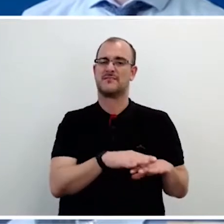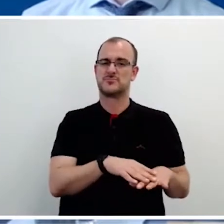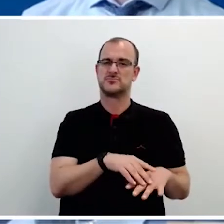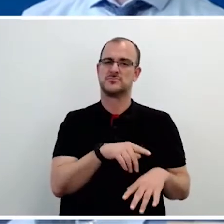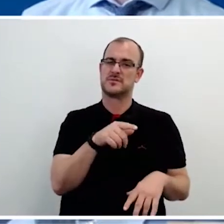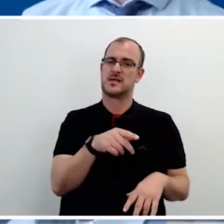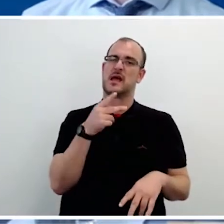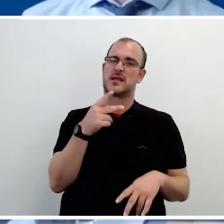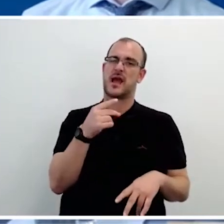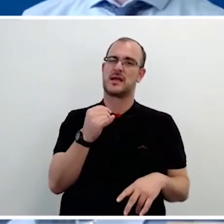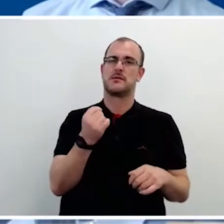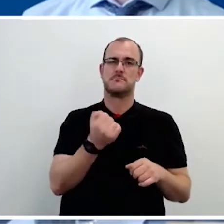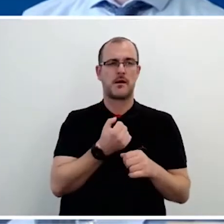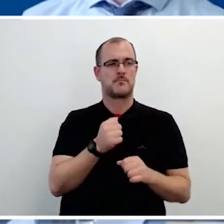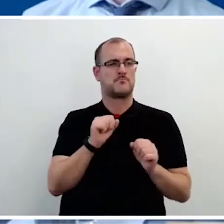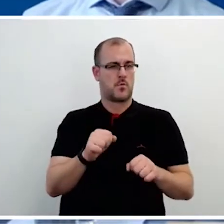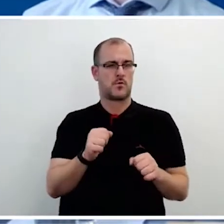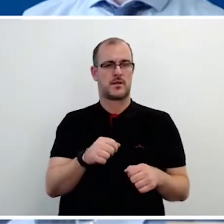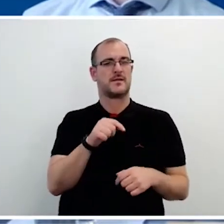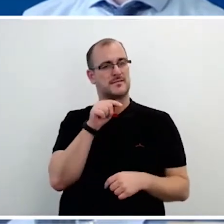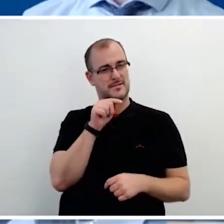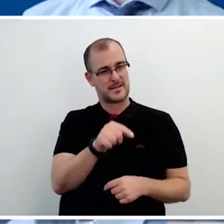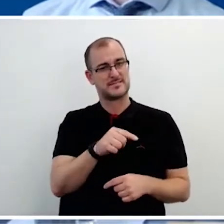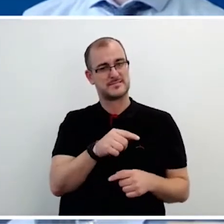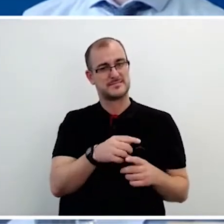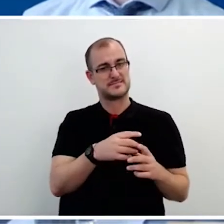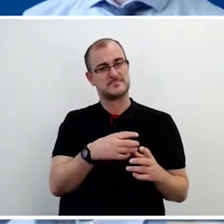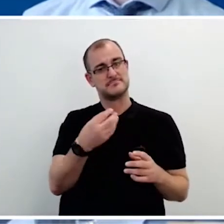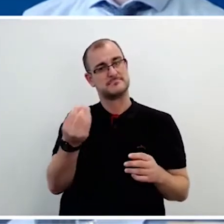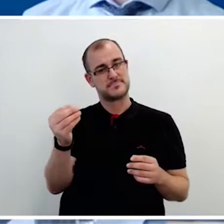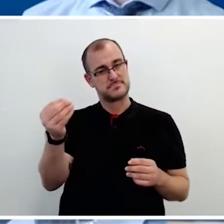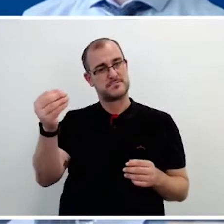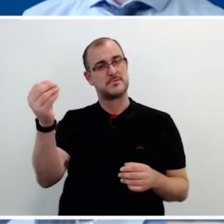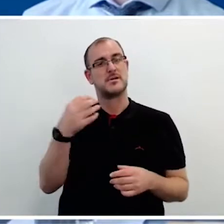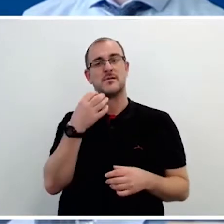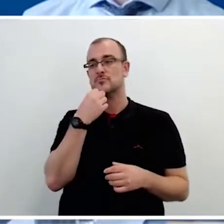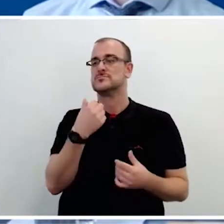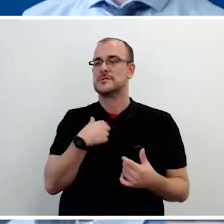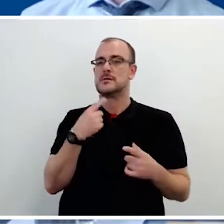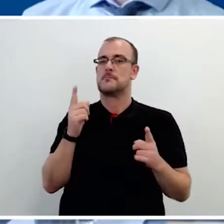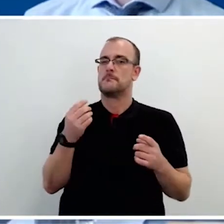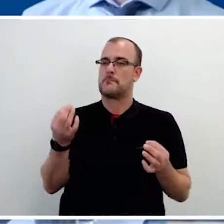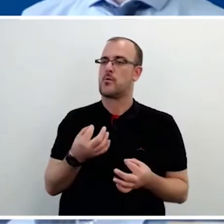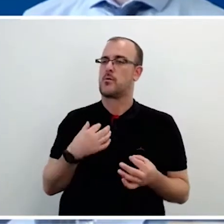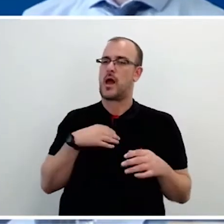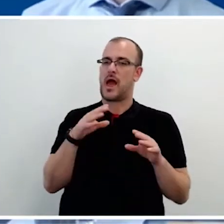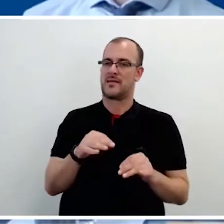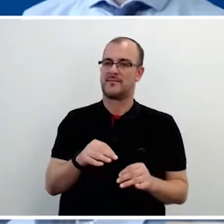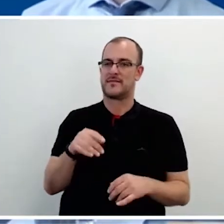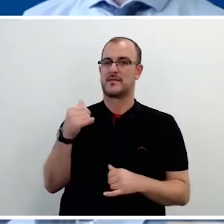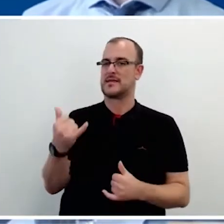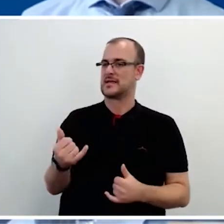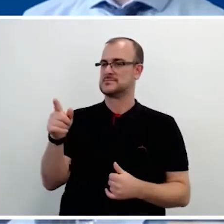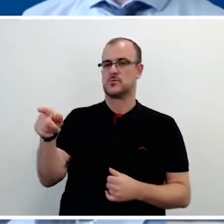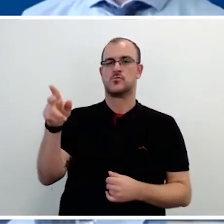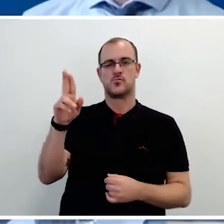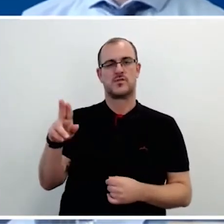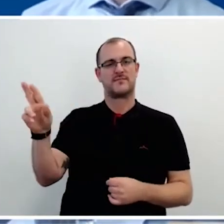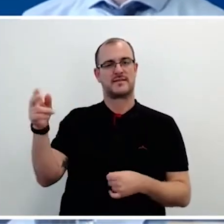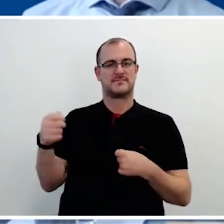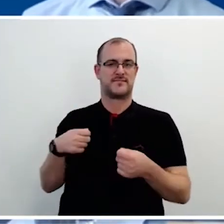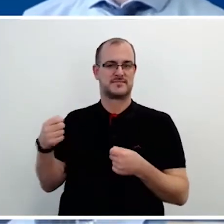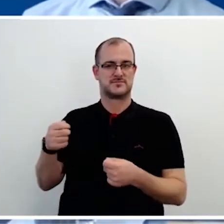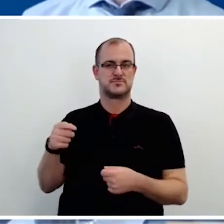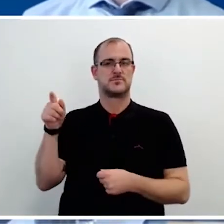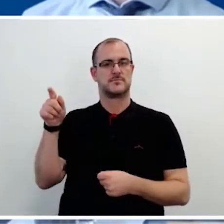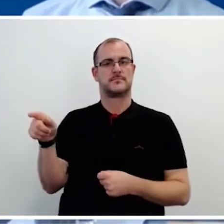KI ermöglicht und das zu ermöglichen, heißt ja, ich brauche Anwender. Und genau das macht hier die Universität Frankfurt,